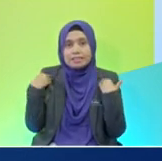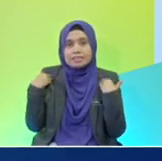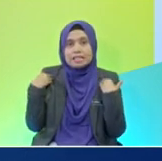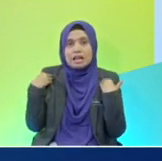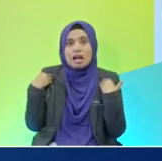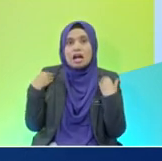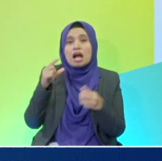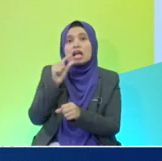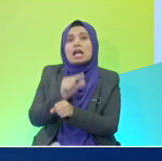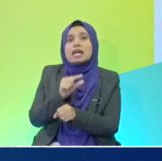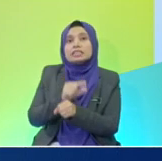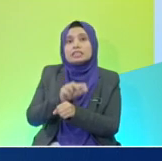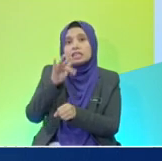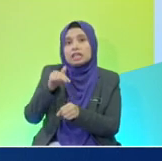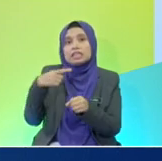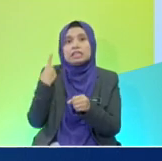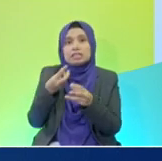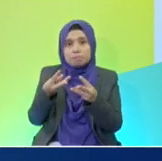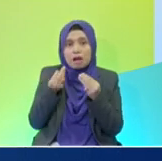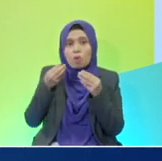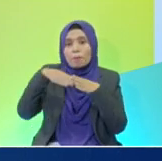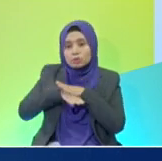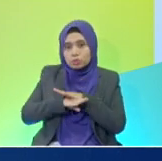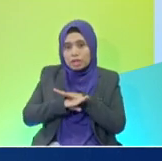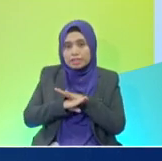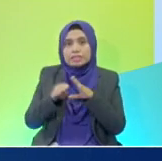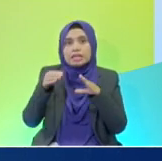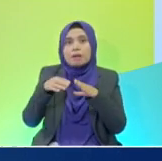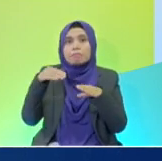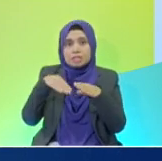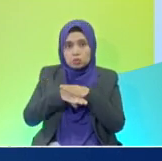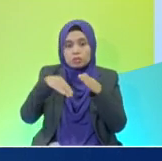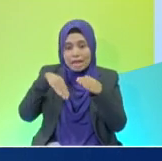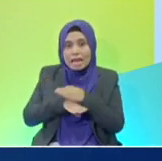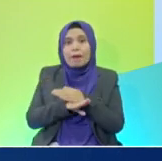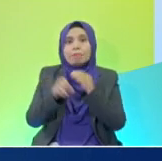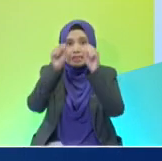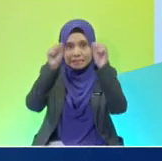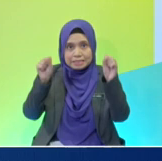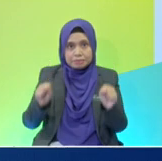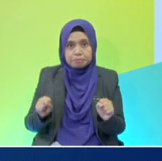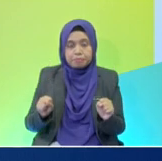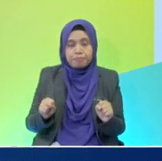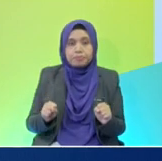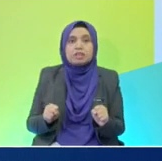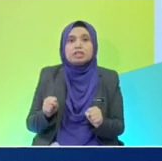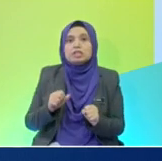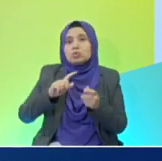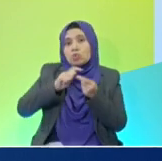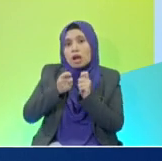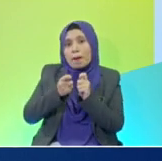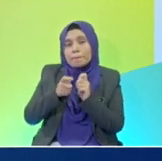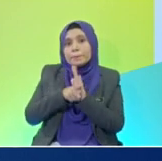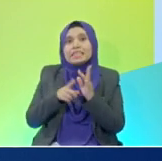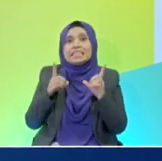kita charge ke dalam sistem Oke tapi sebenarnya dia sembuhkan bahan kimia dengan kimia